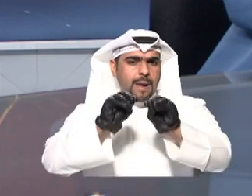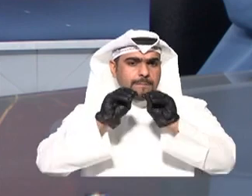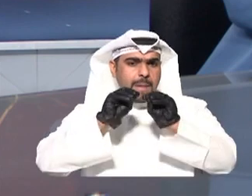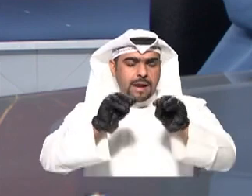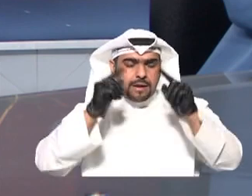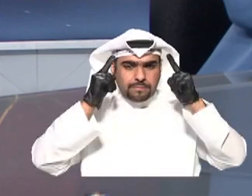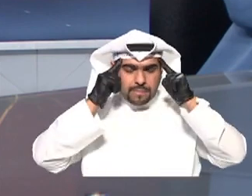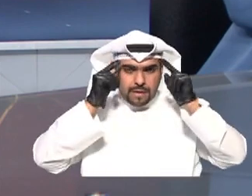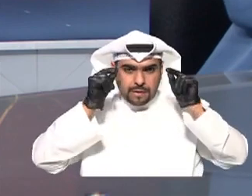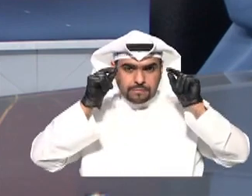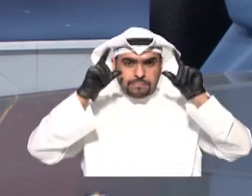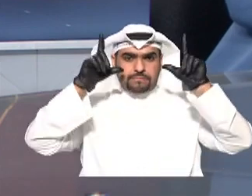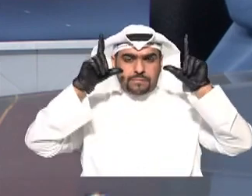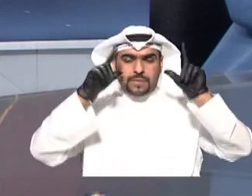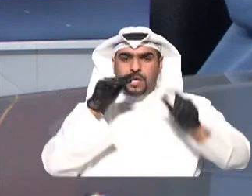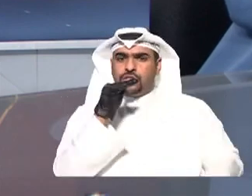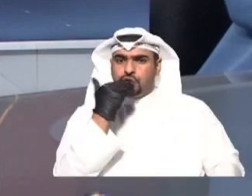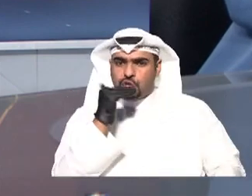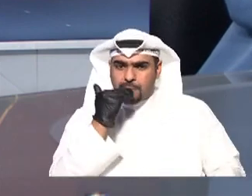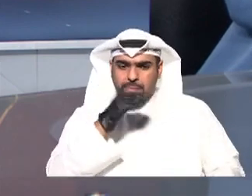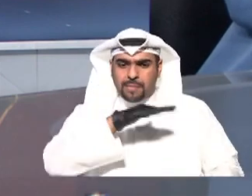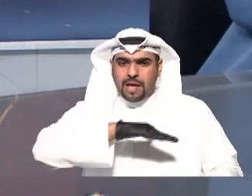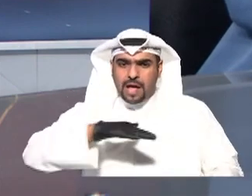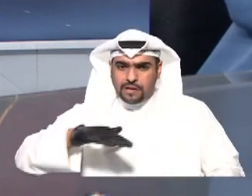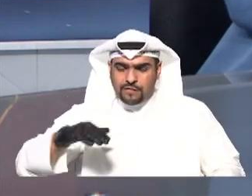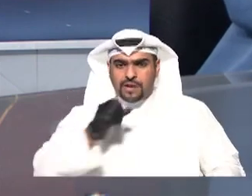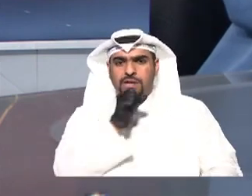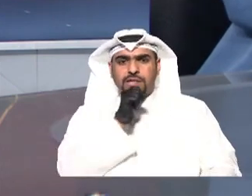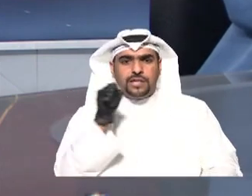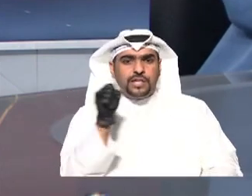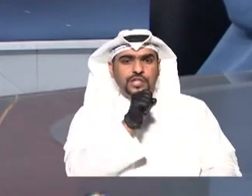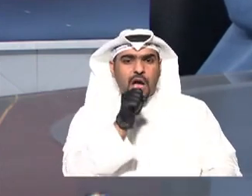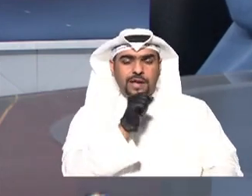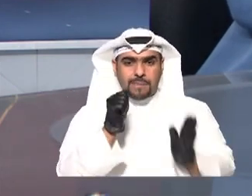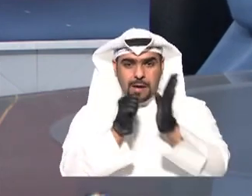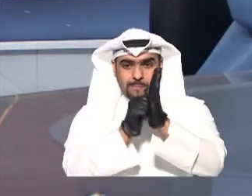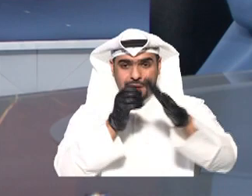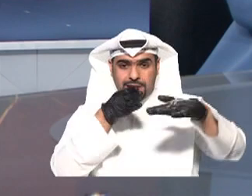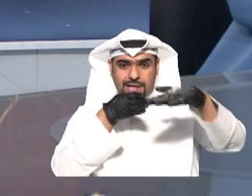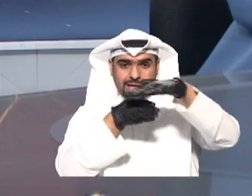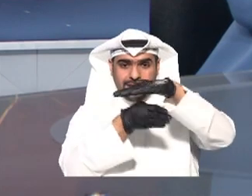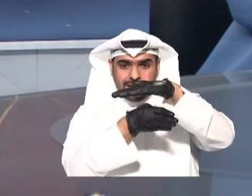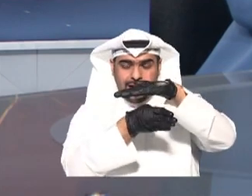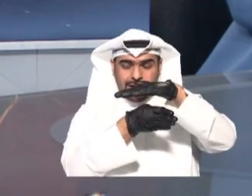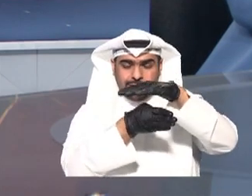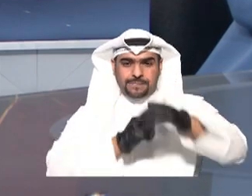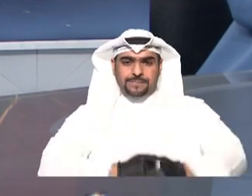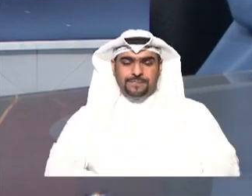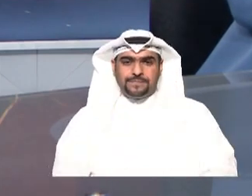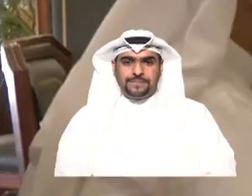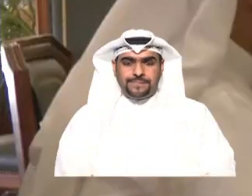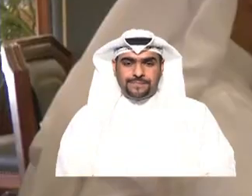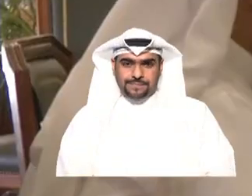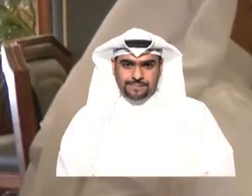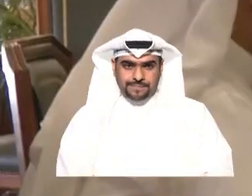للكبار والصغار، لا سيما في فترة الحجر المنزلي وما قد تشهده من حوادث لا قدر الله.